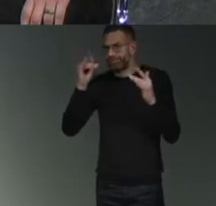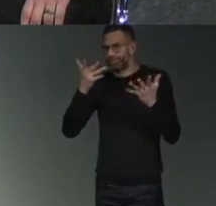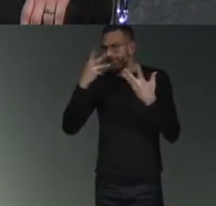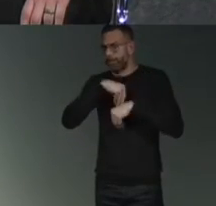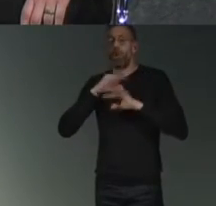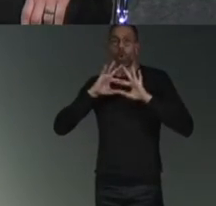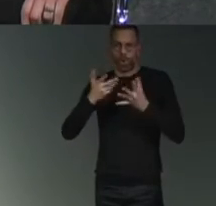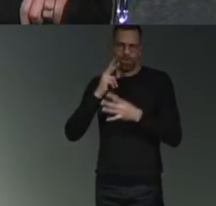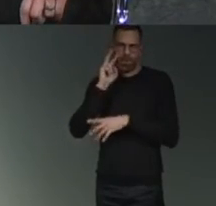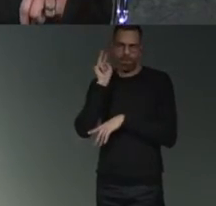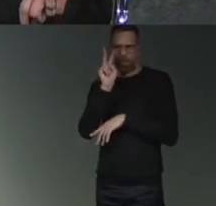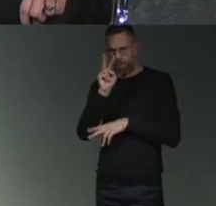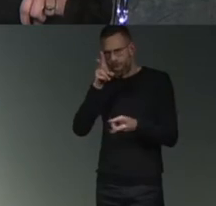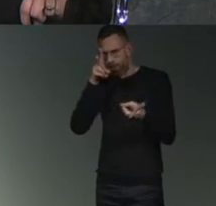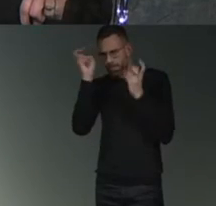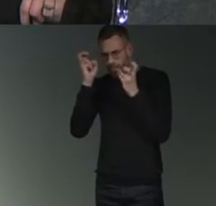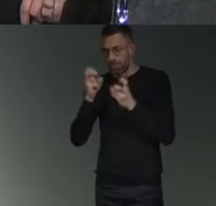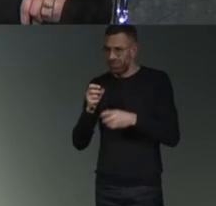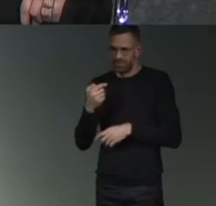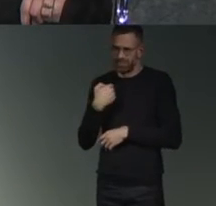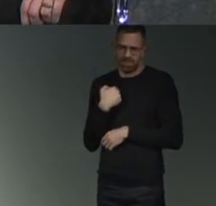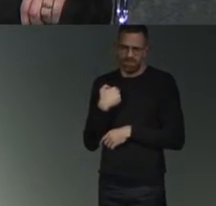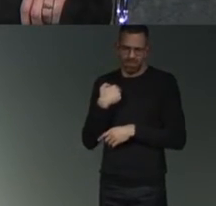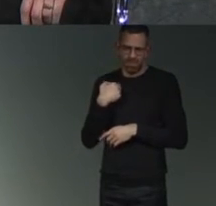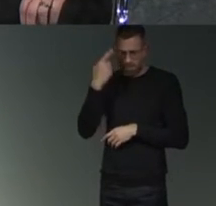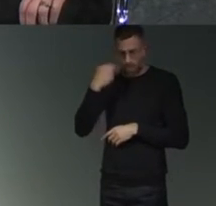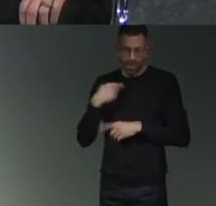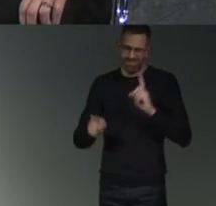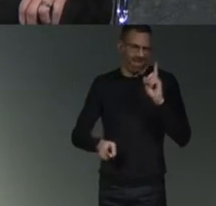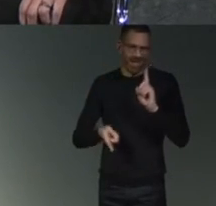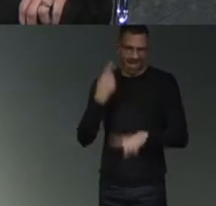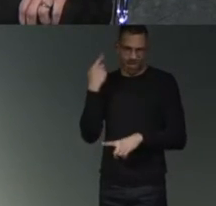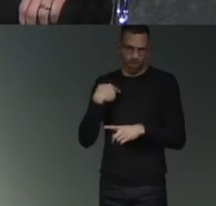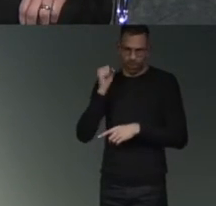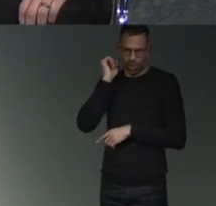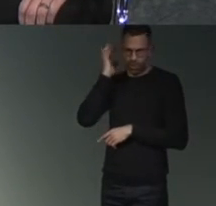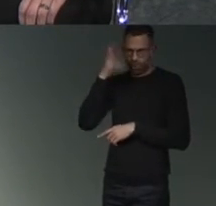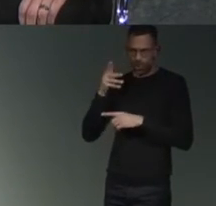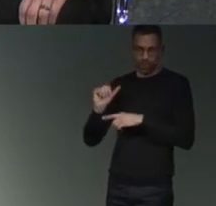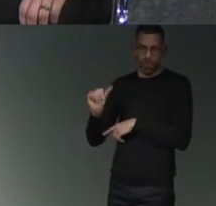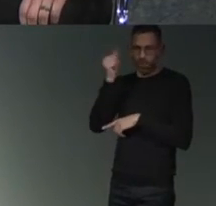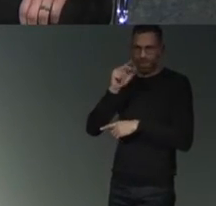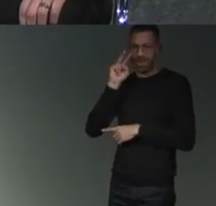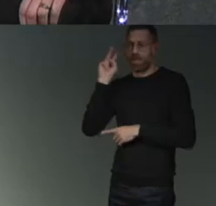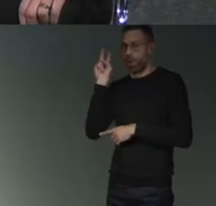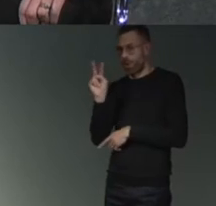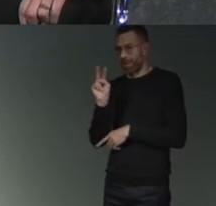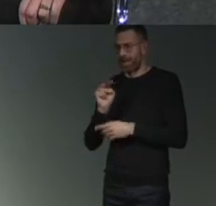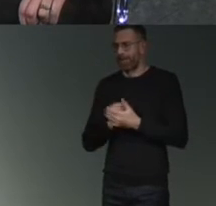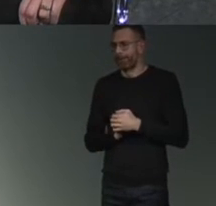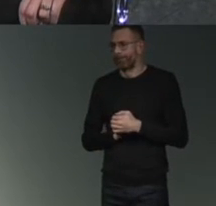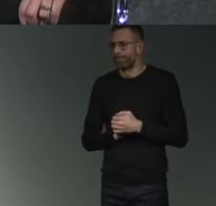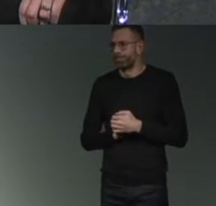le regard. C'est très important pour moi de me connecter en permanence au monde sensible par le regard. Je regarde énormément et il en